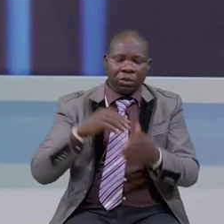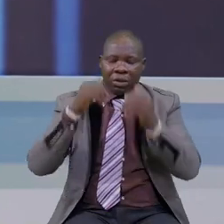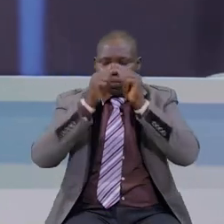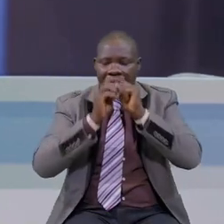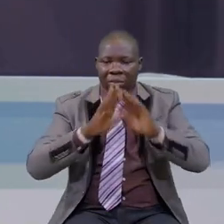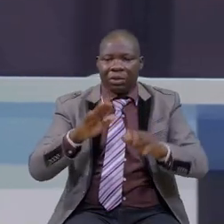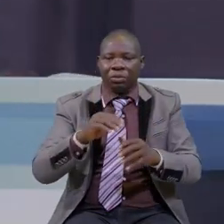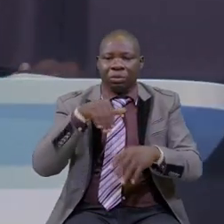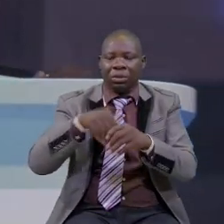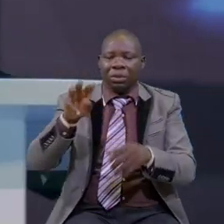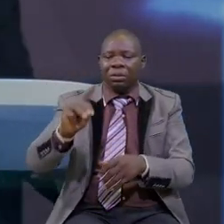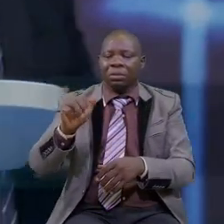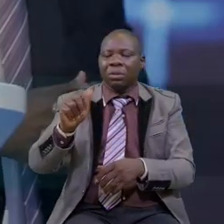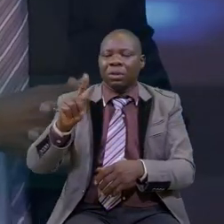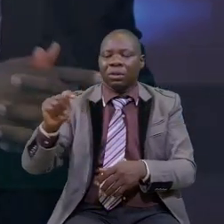5.